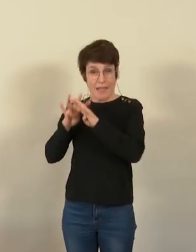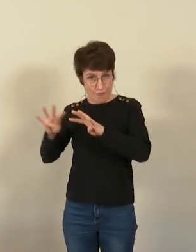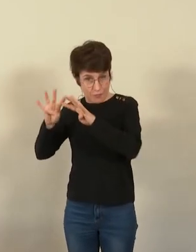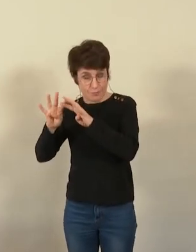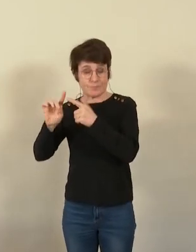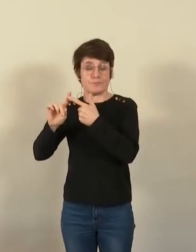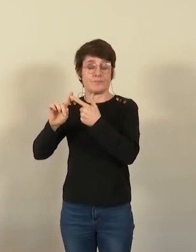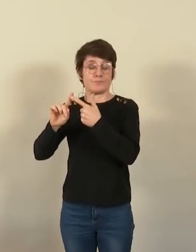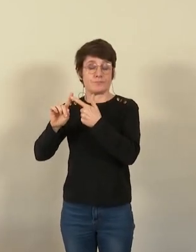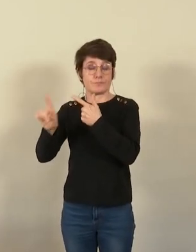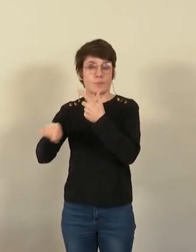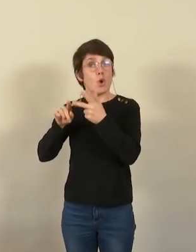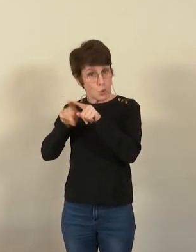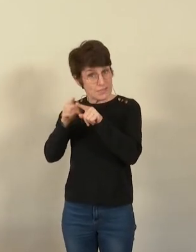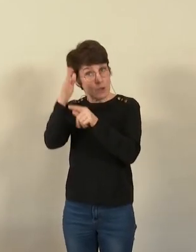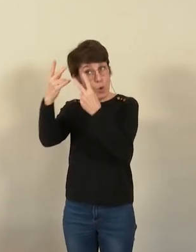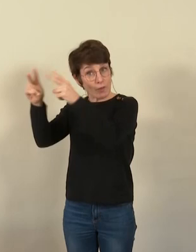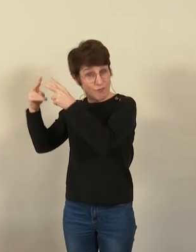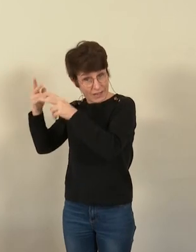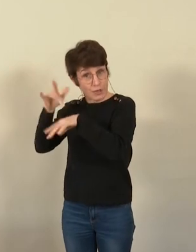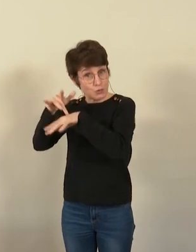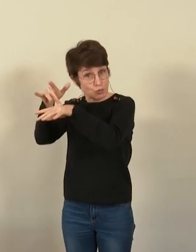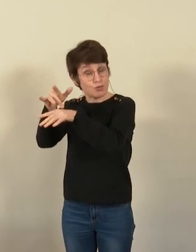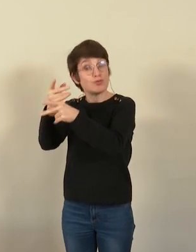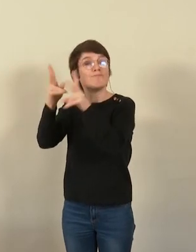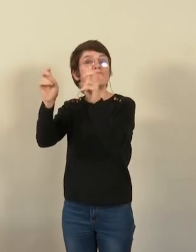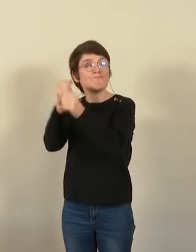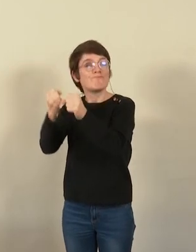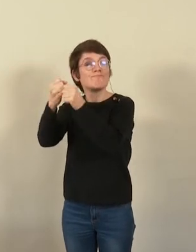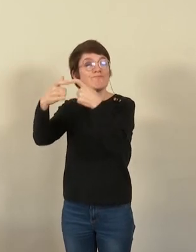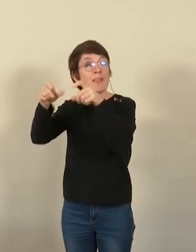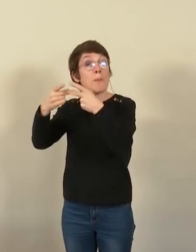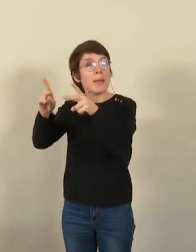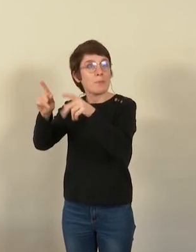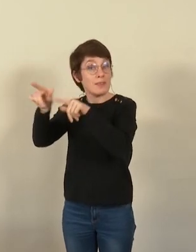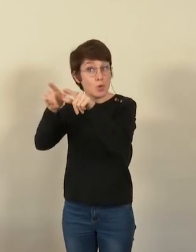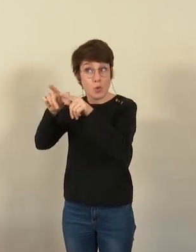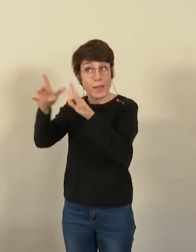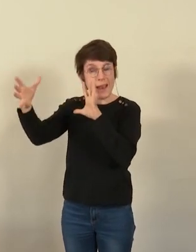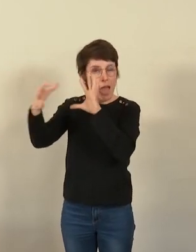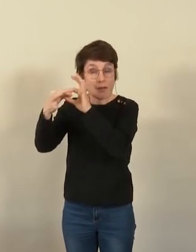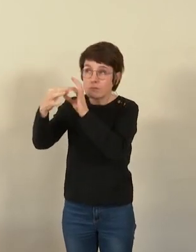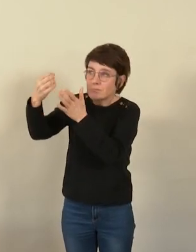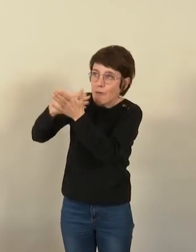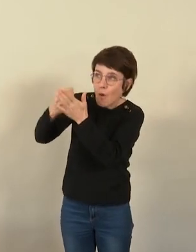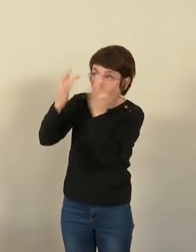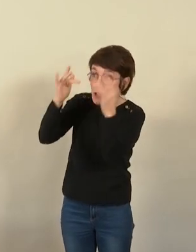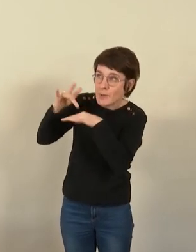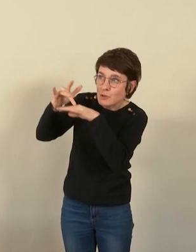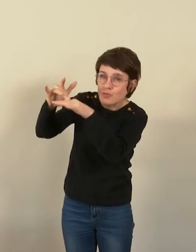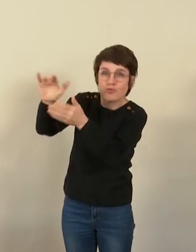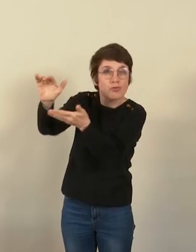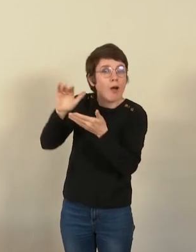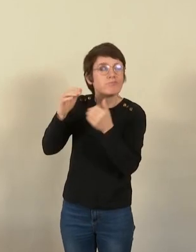mais aussi les autres villes qui ont mis en place le le permis de louer et qui ont bien voulu partager avec nous leur expérience c'est une